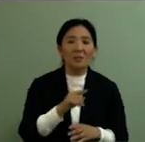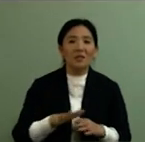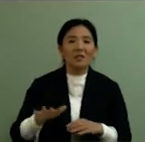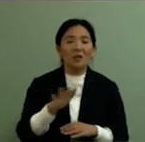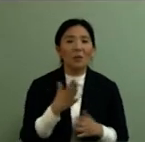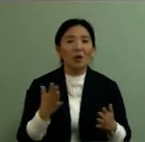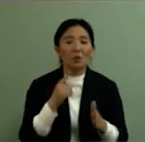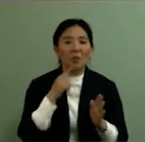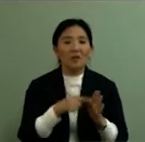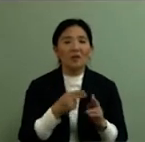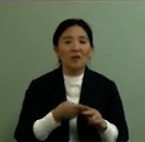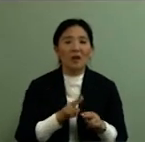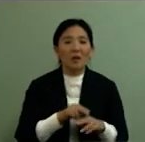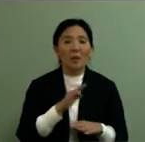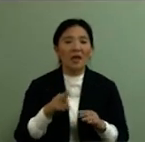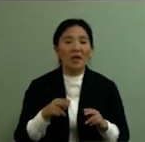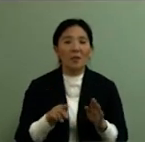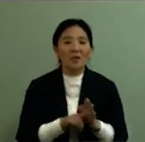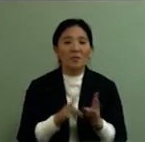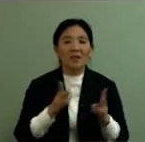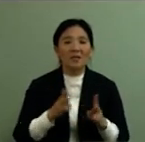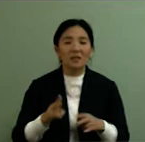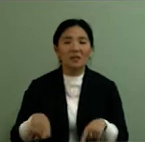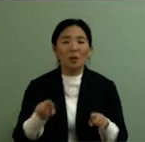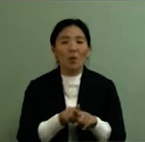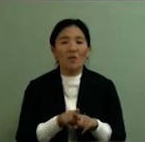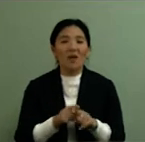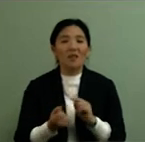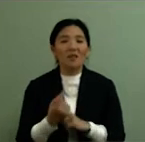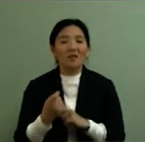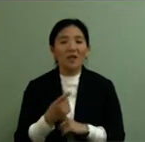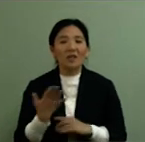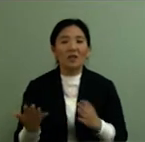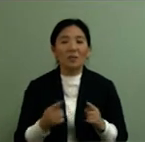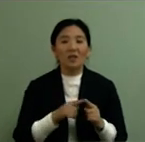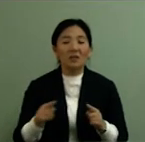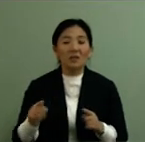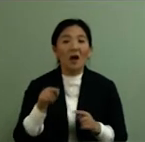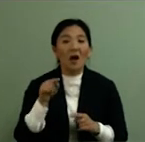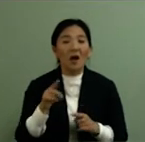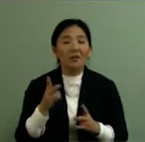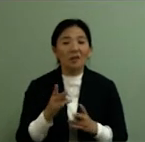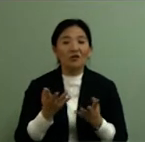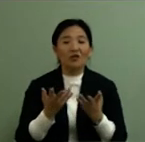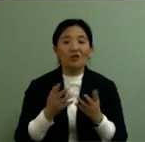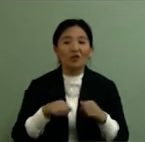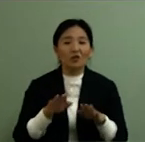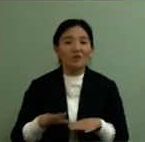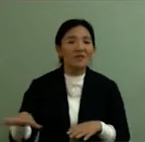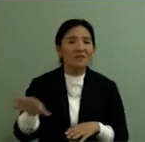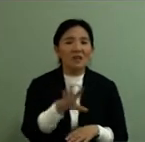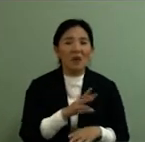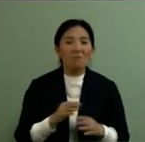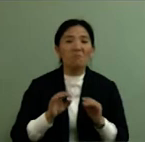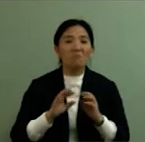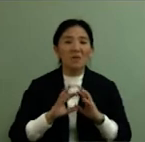которые попадают под эти последствия такого явления или процессов, а надо решать всем миром,